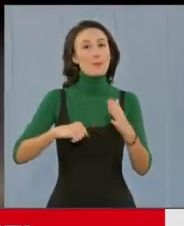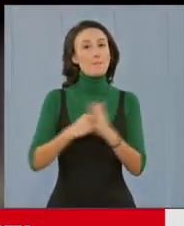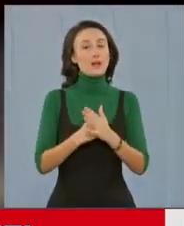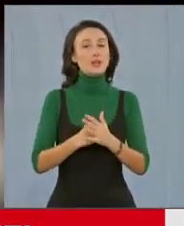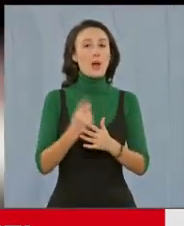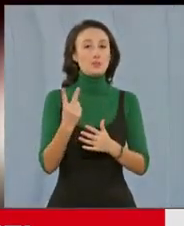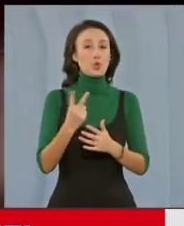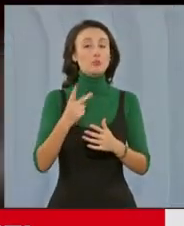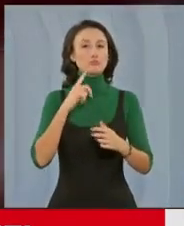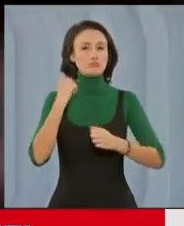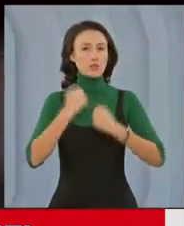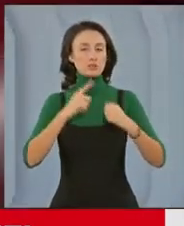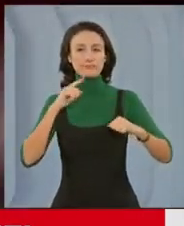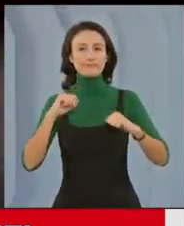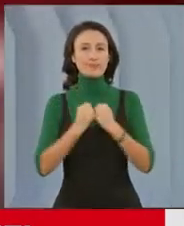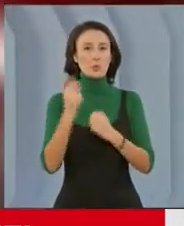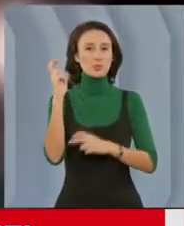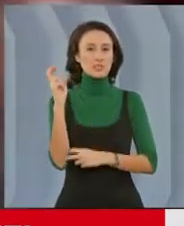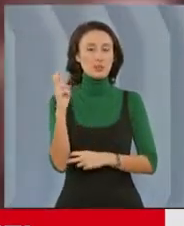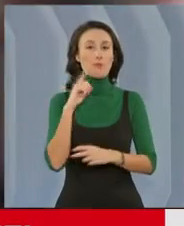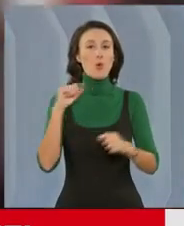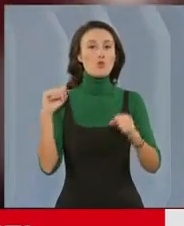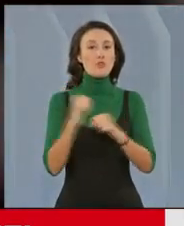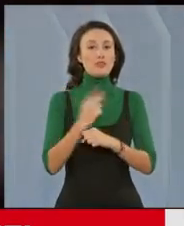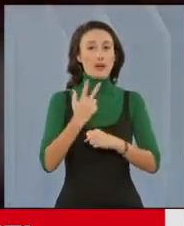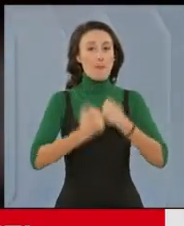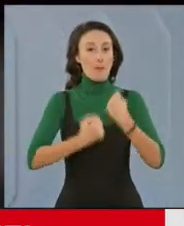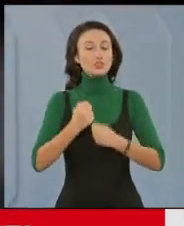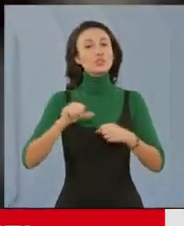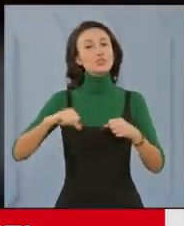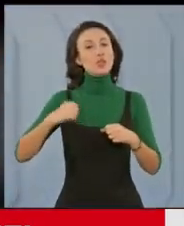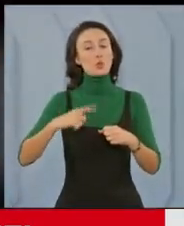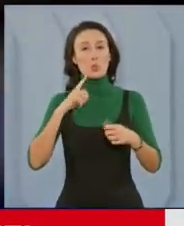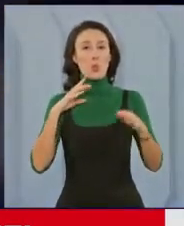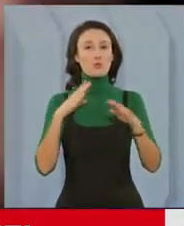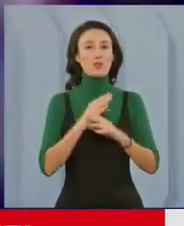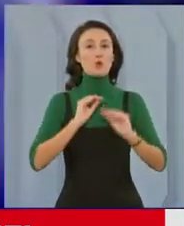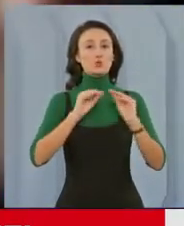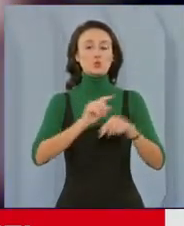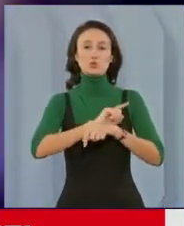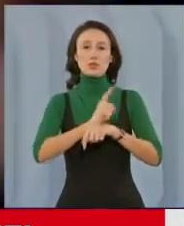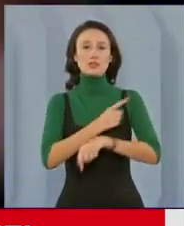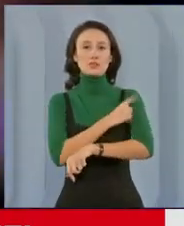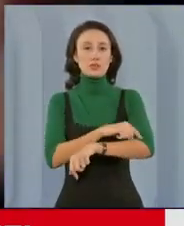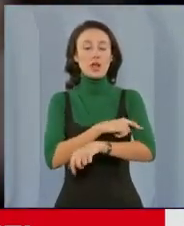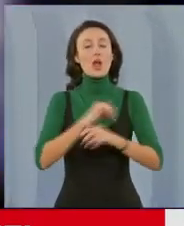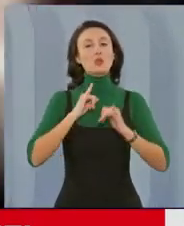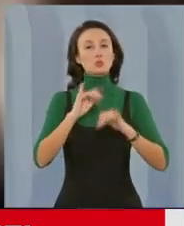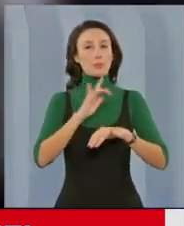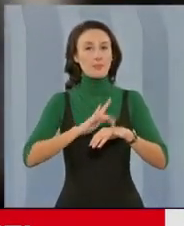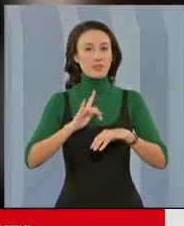două autoturisme au ricoșat într un stâlp și au lovit alte trei mașini tânărul a fost rănit și transportat de urgență la spital pentru îngrijiri